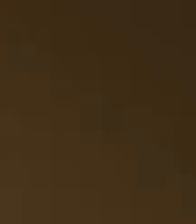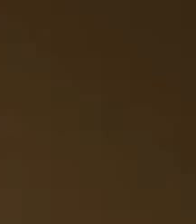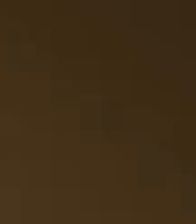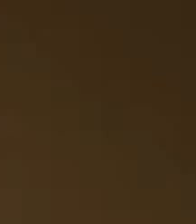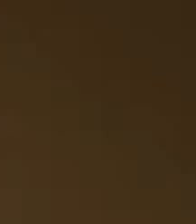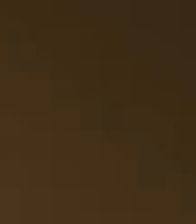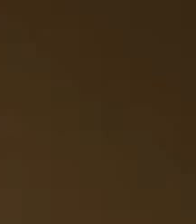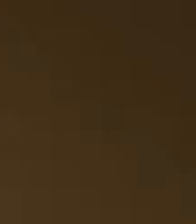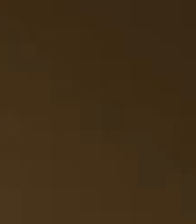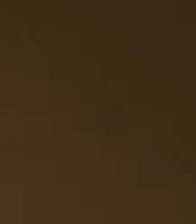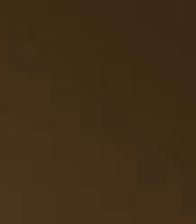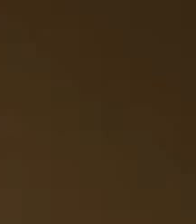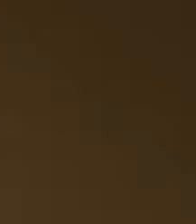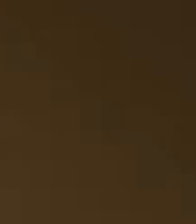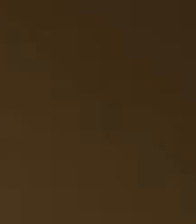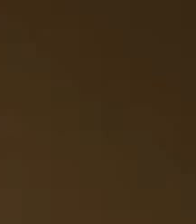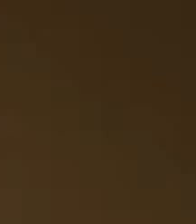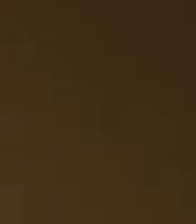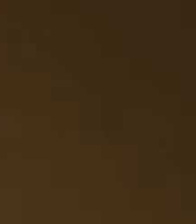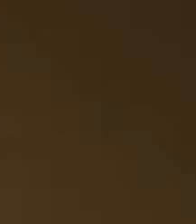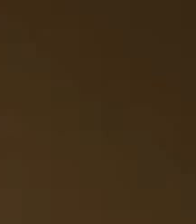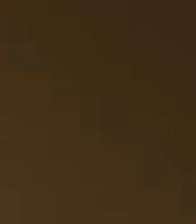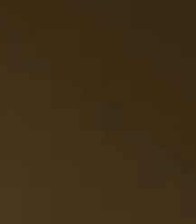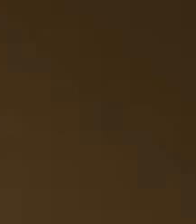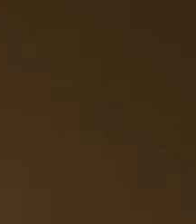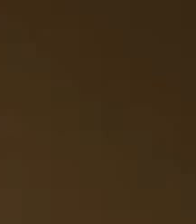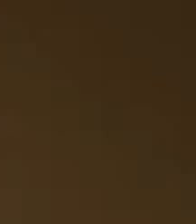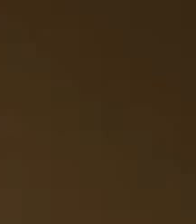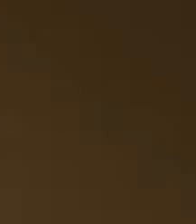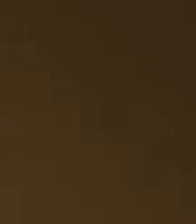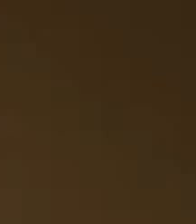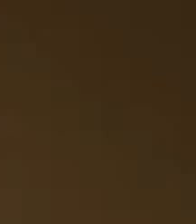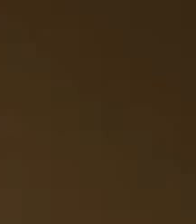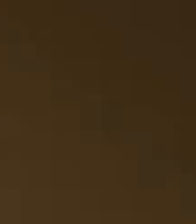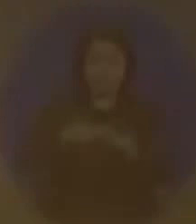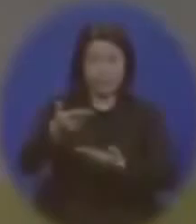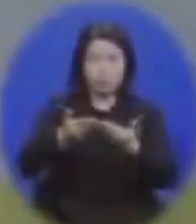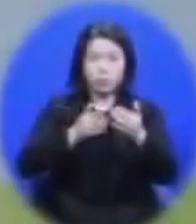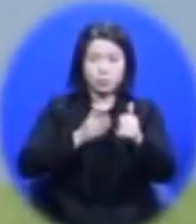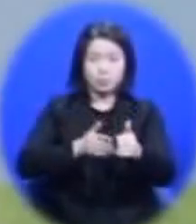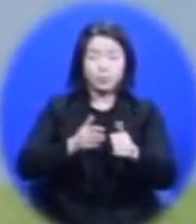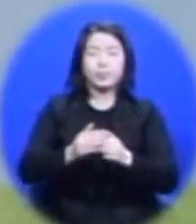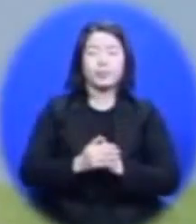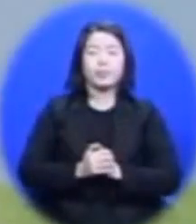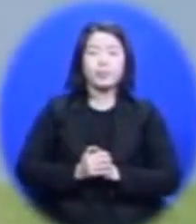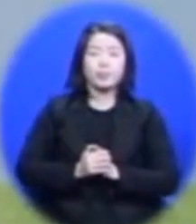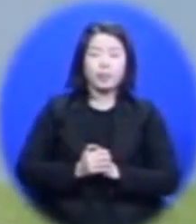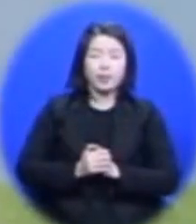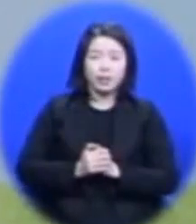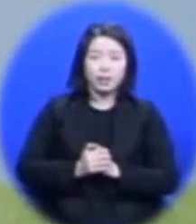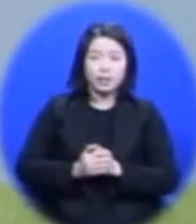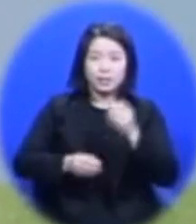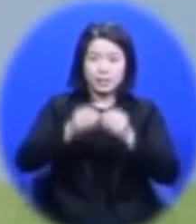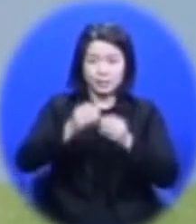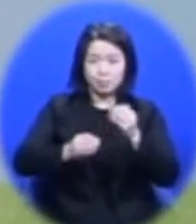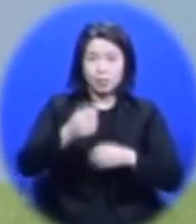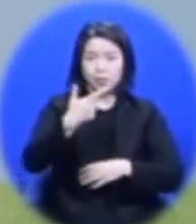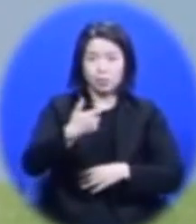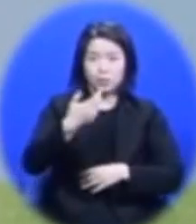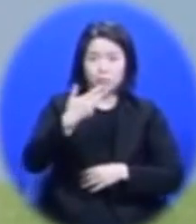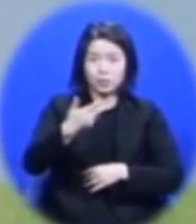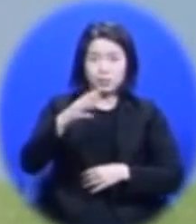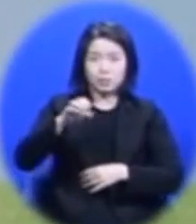복을 주실 것이니 땅끝까지 온 누리는 하나님을 경외하여라. 이 시편